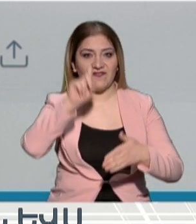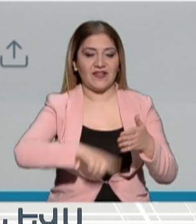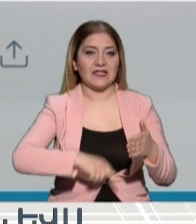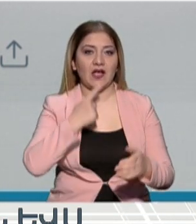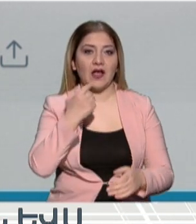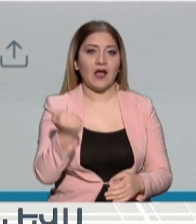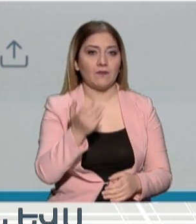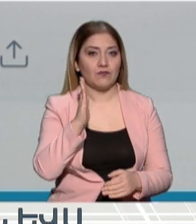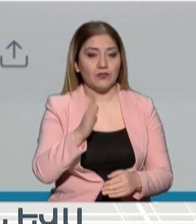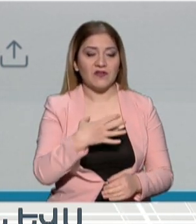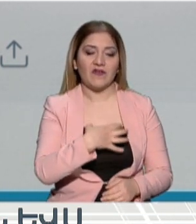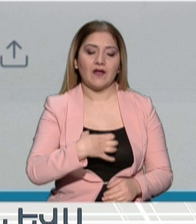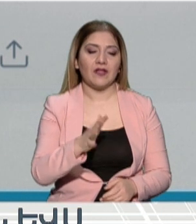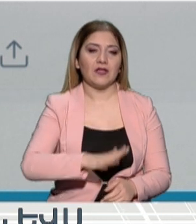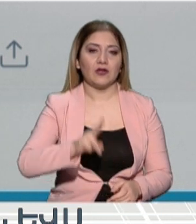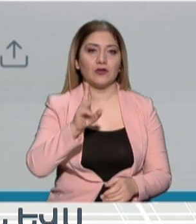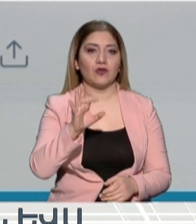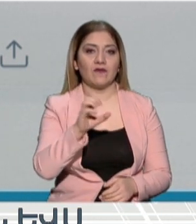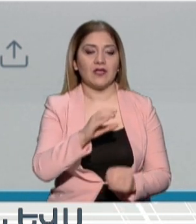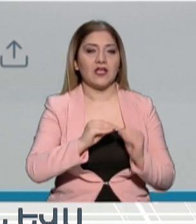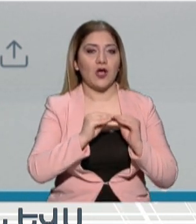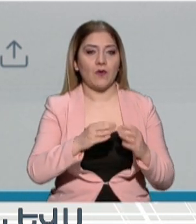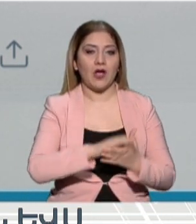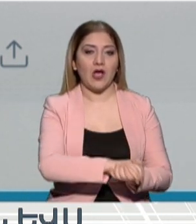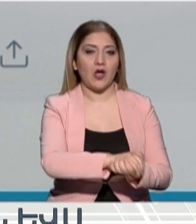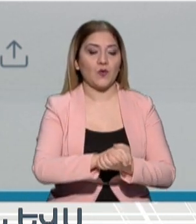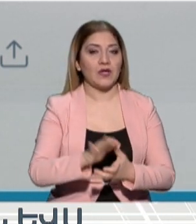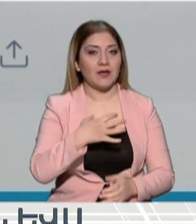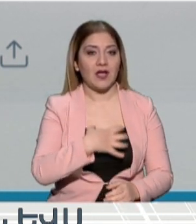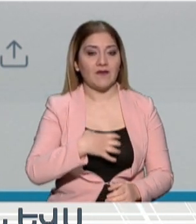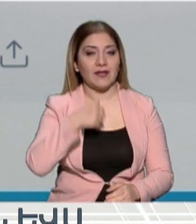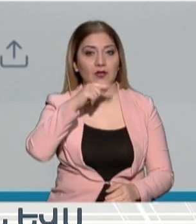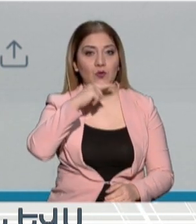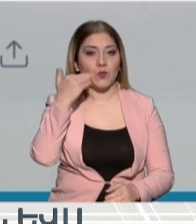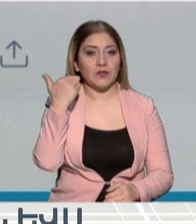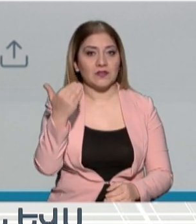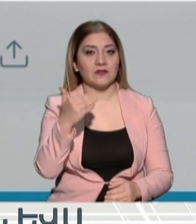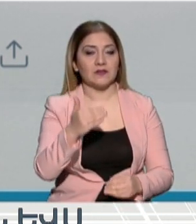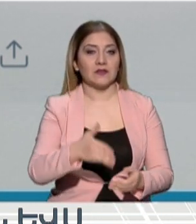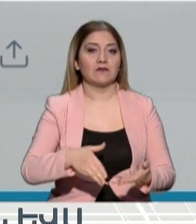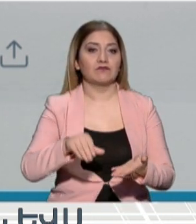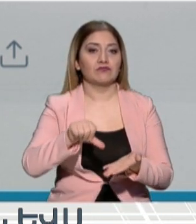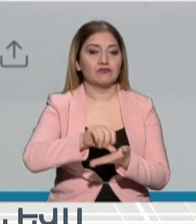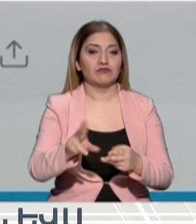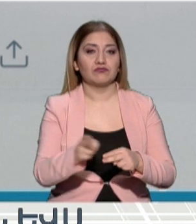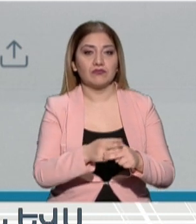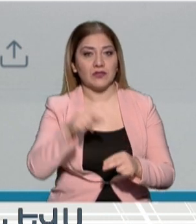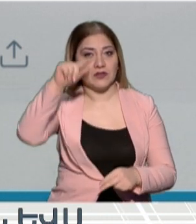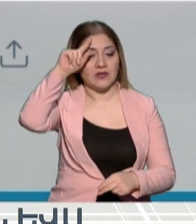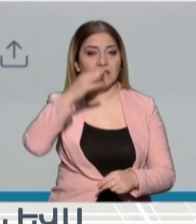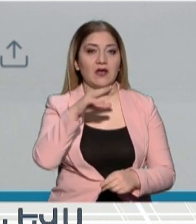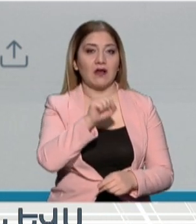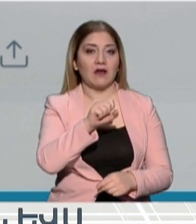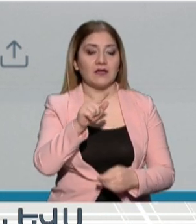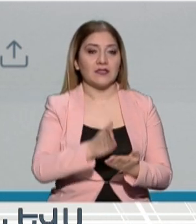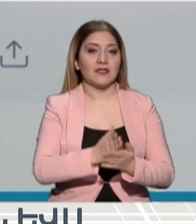վստահության ամրապնդմանը, ինչը կարևոր է տարածաշրջանում կայուն խաղաղության համար։ 3 ռուսական կողմի միջնորդությամբ և Հայաստանի ազգային